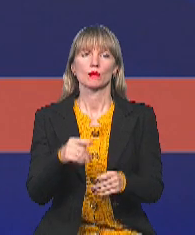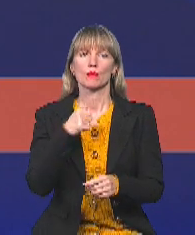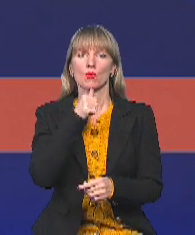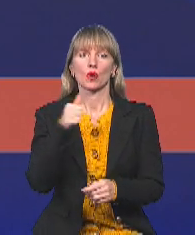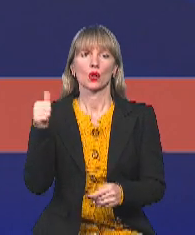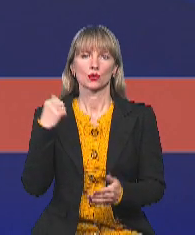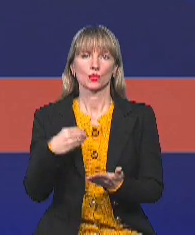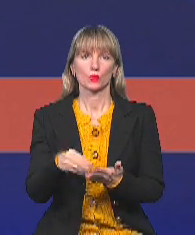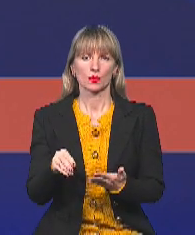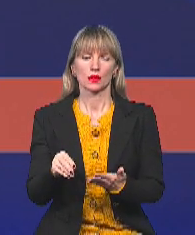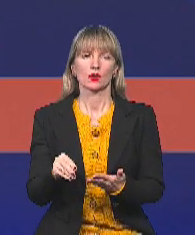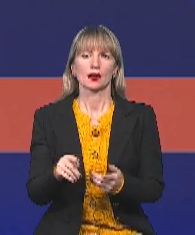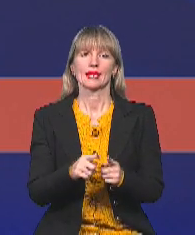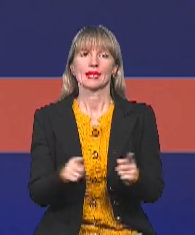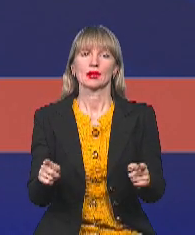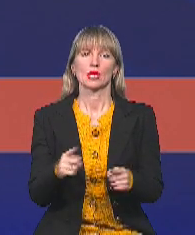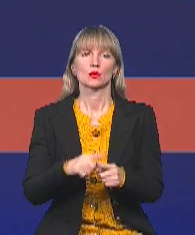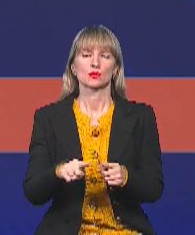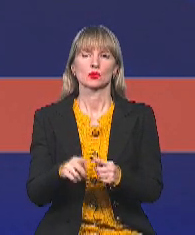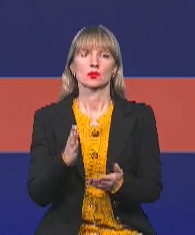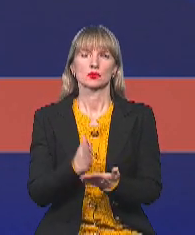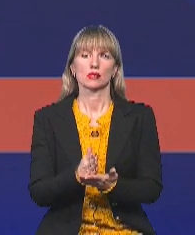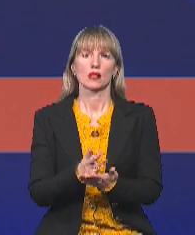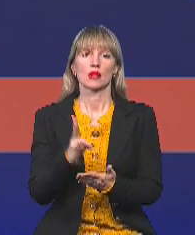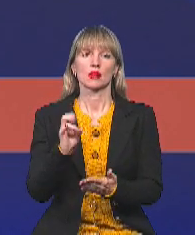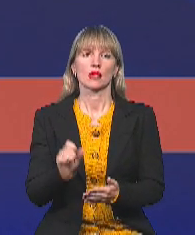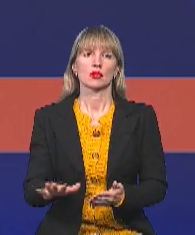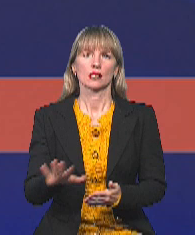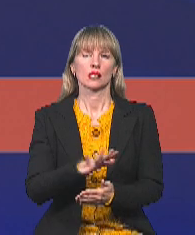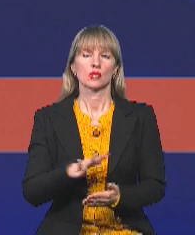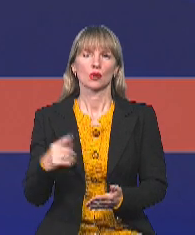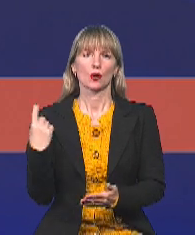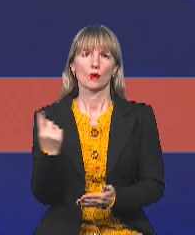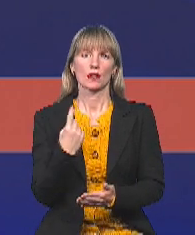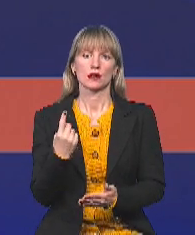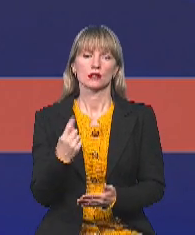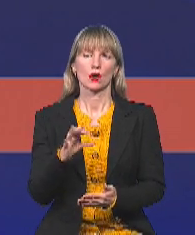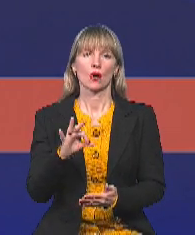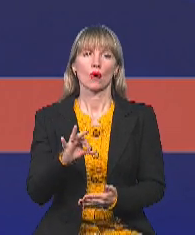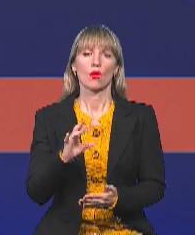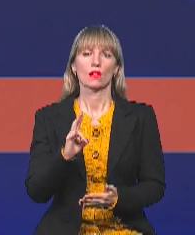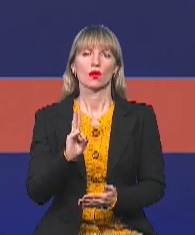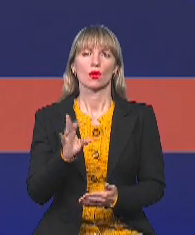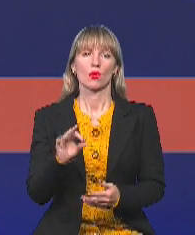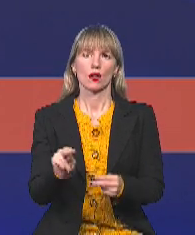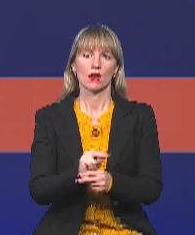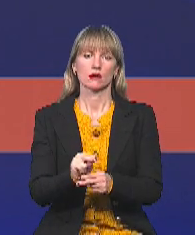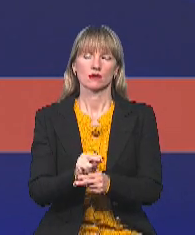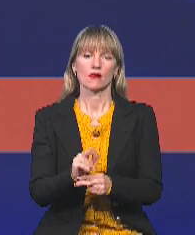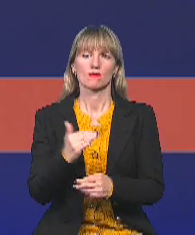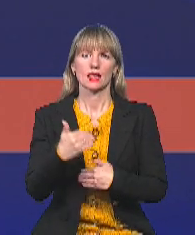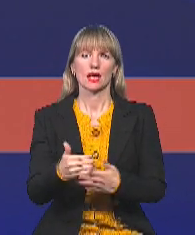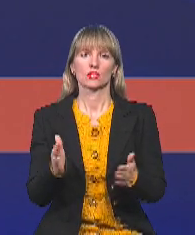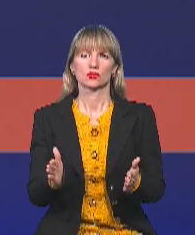году. Линейный ускоритель находится на территории областного онкологического диспансера в ящиках,